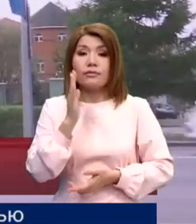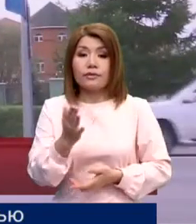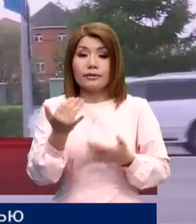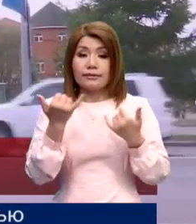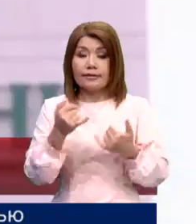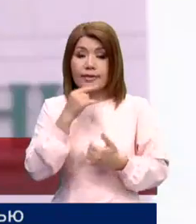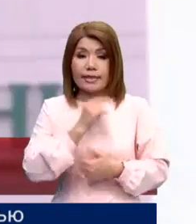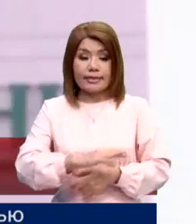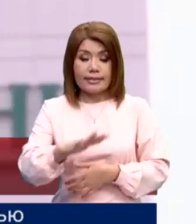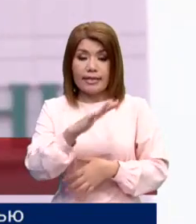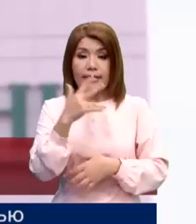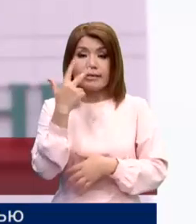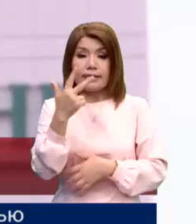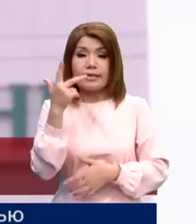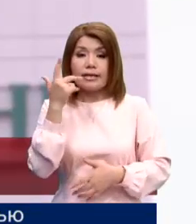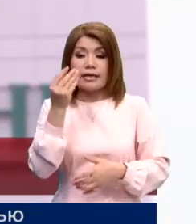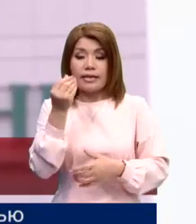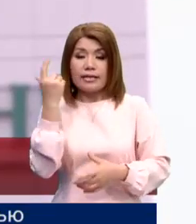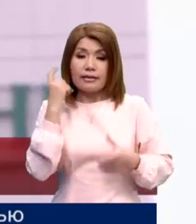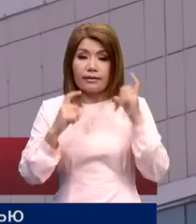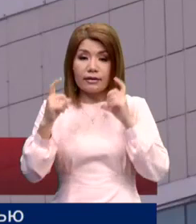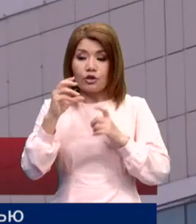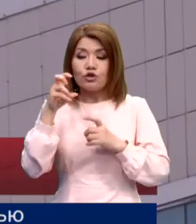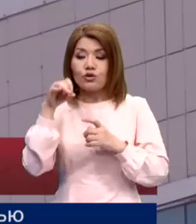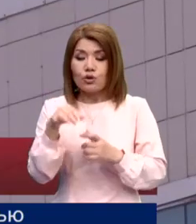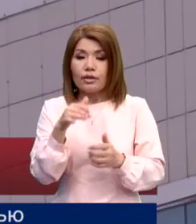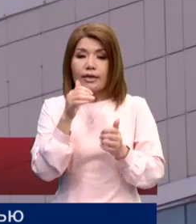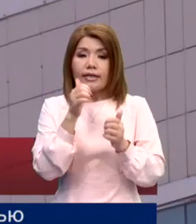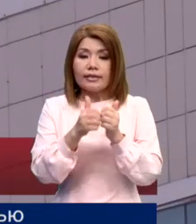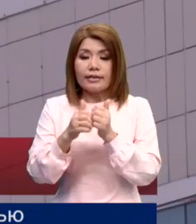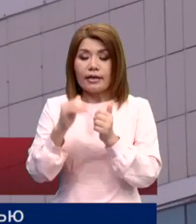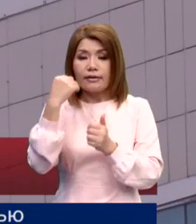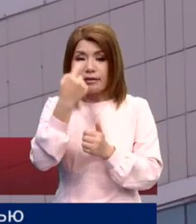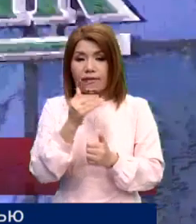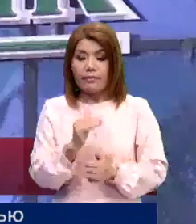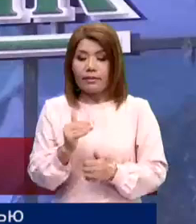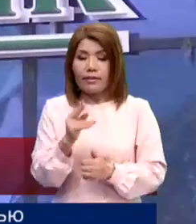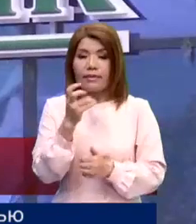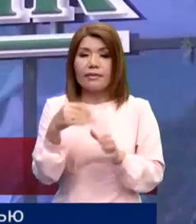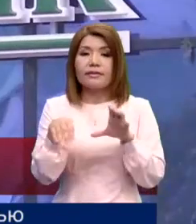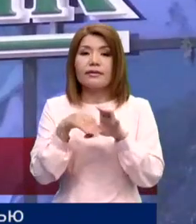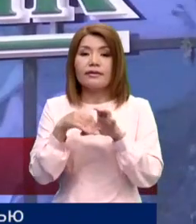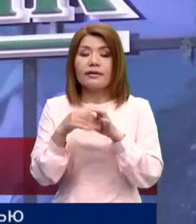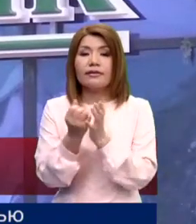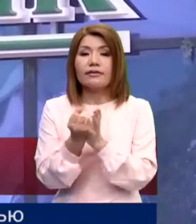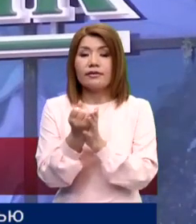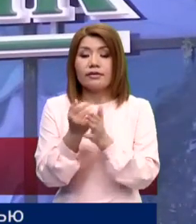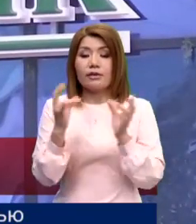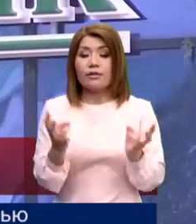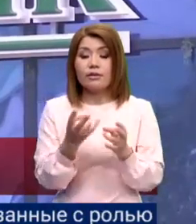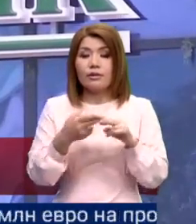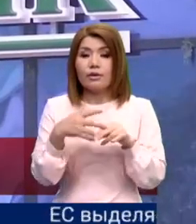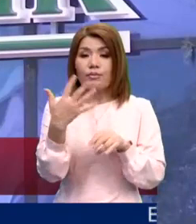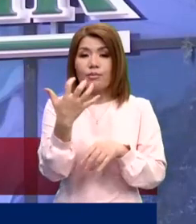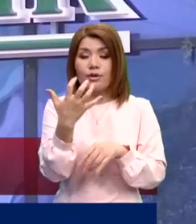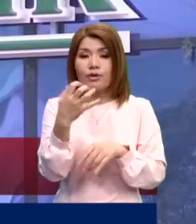Қазір ресейлік үш қаржы институтының шоттарында жеке және заңды тұлғалардың депозиттері сақталуда. Олардың жалпы көлемі шамамен